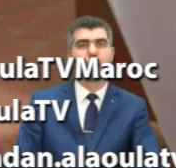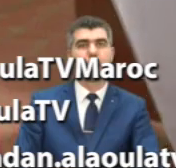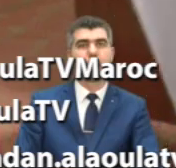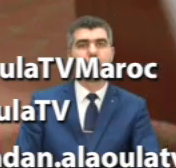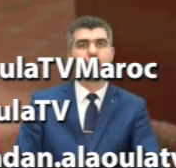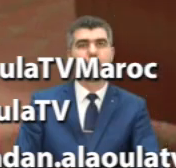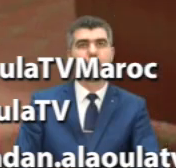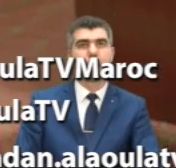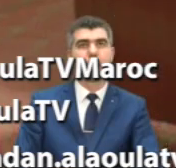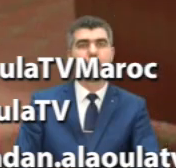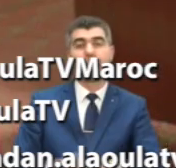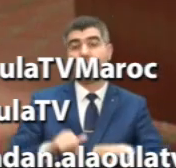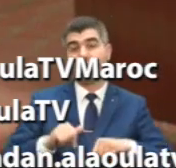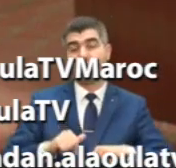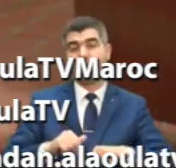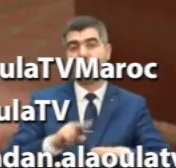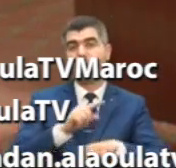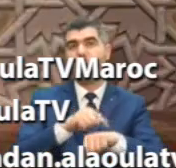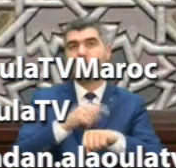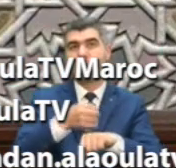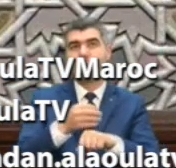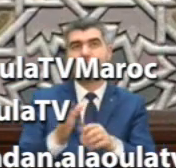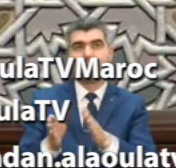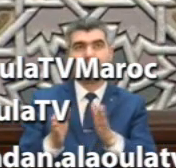ما بقاش الوقت السيد الوزير.